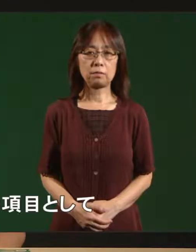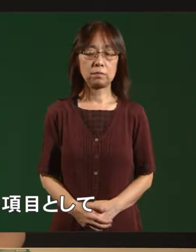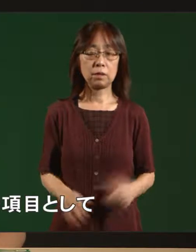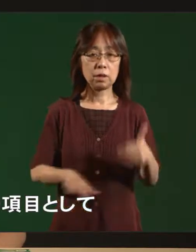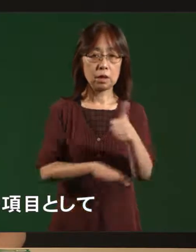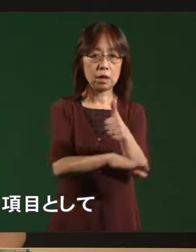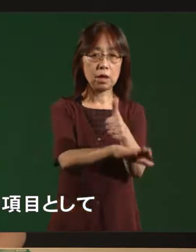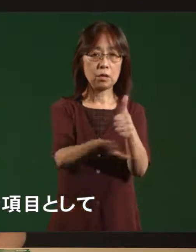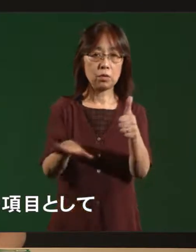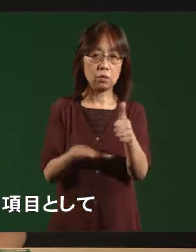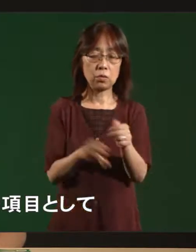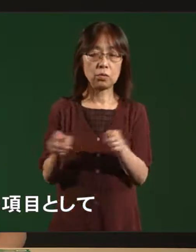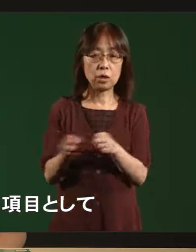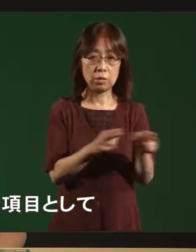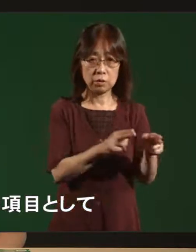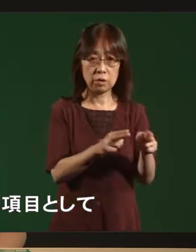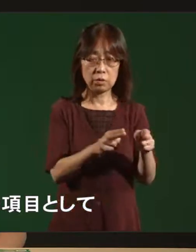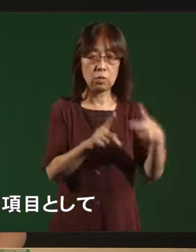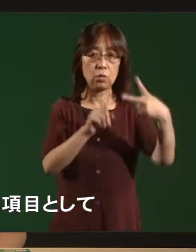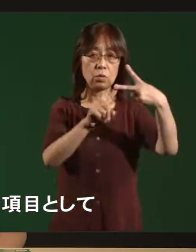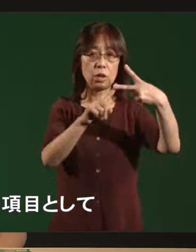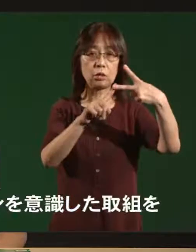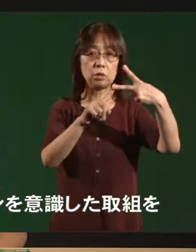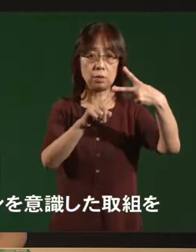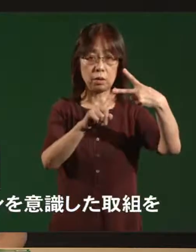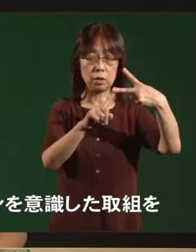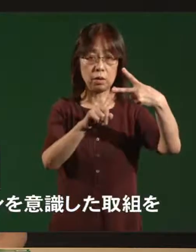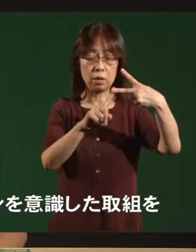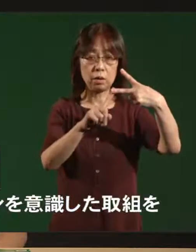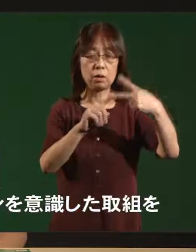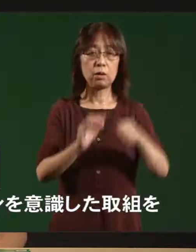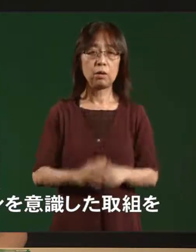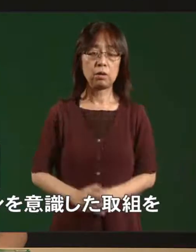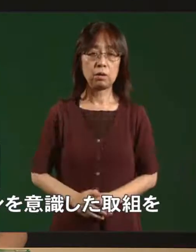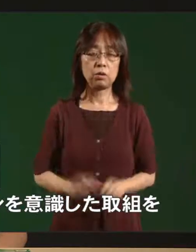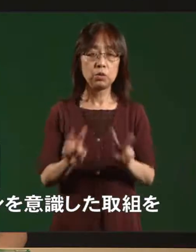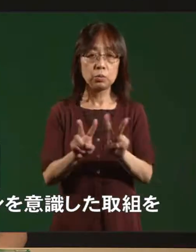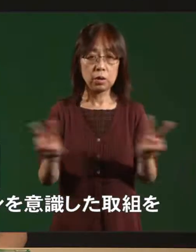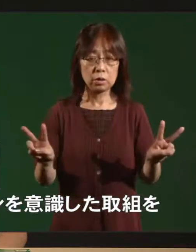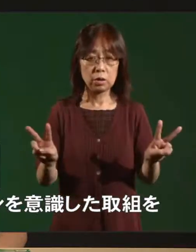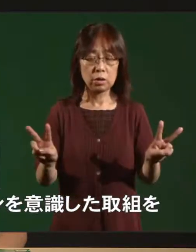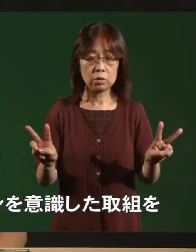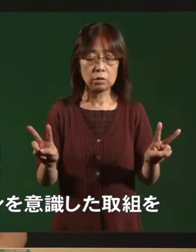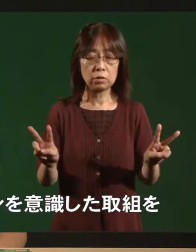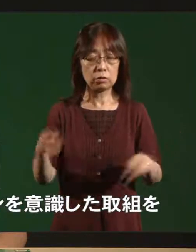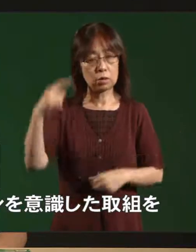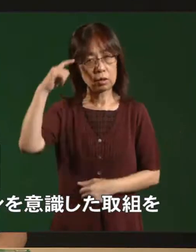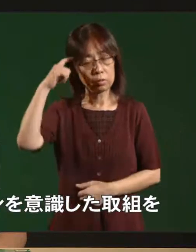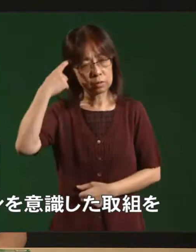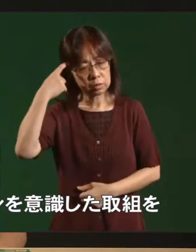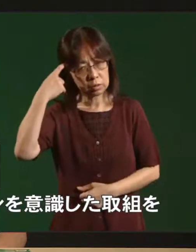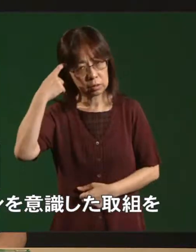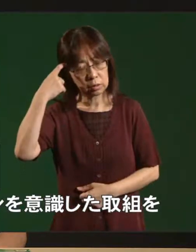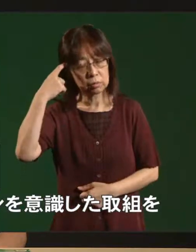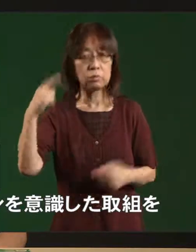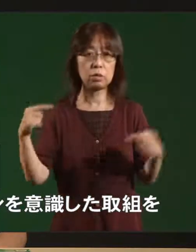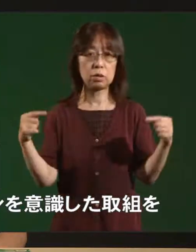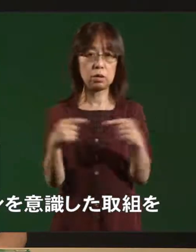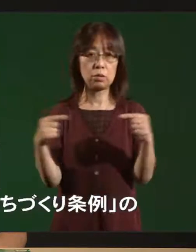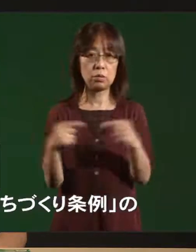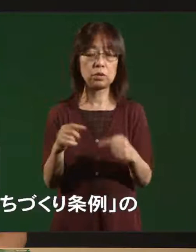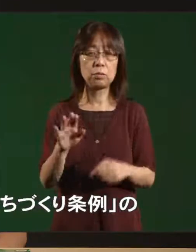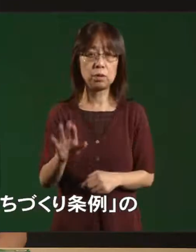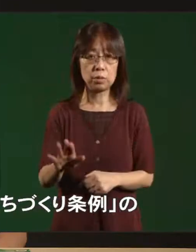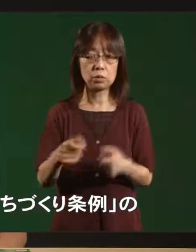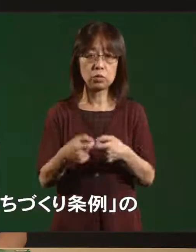環境の整備の2つ目の項目としてユニバーサルデザインを意識した取り組みを検討してまいります